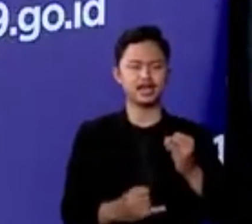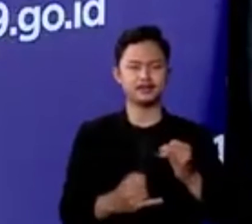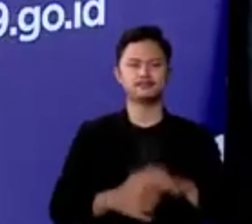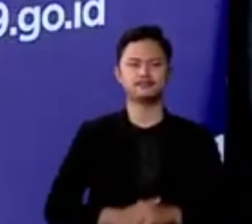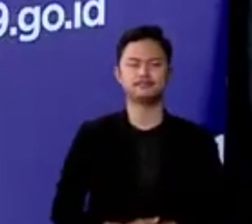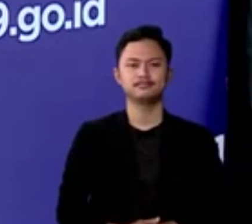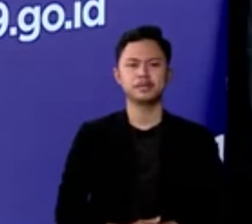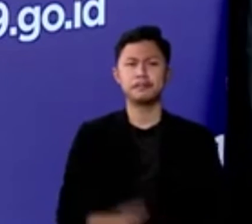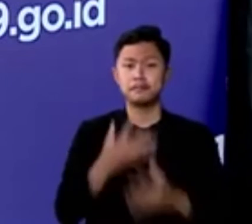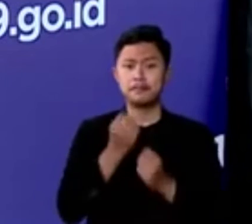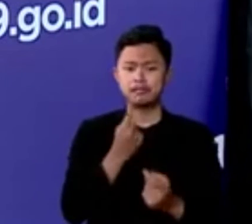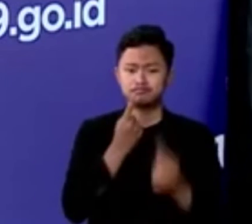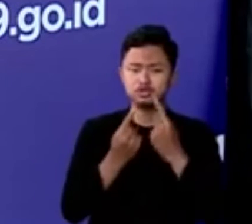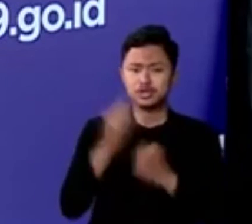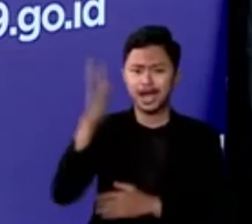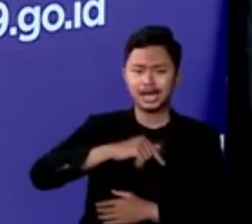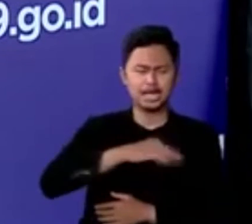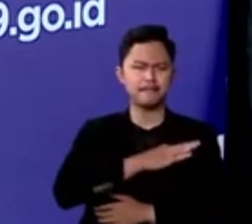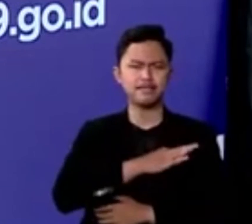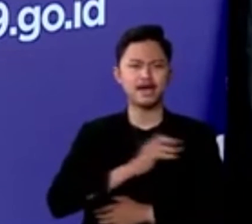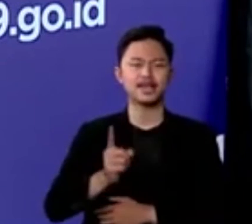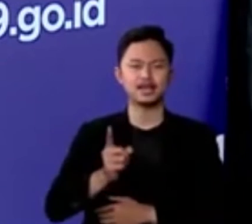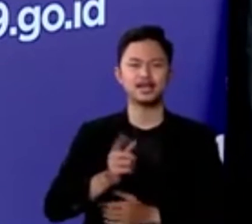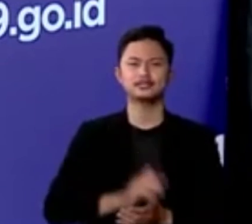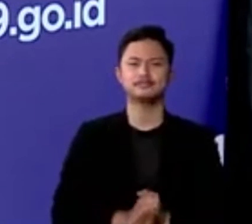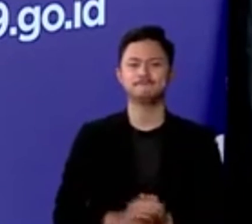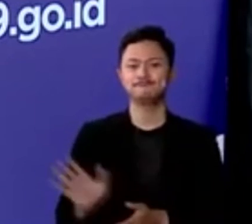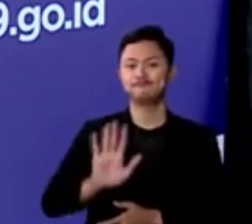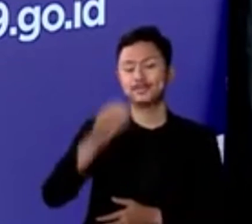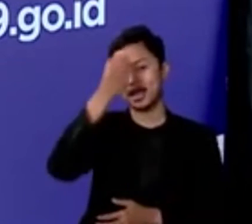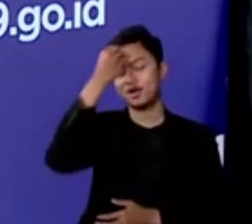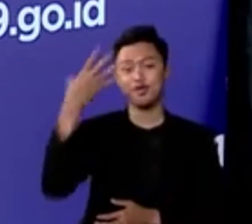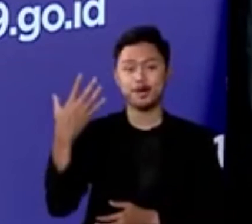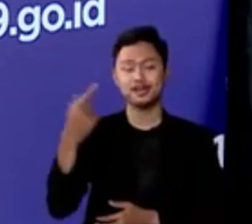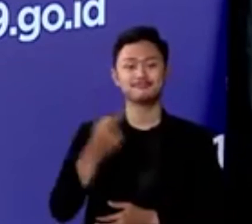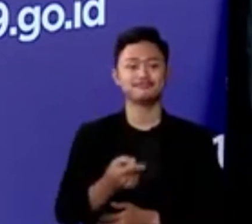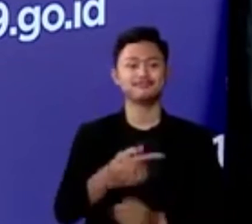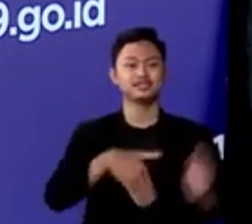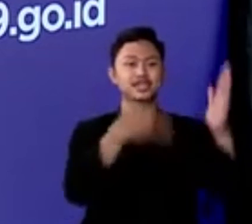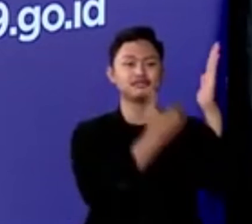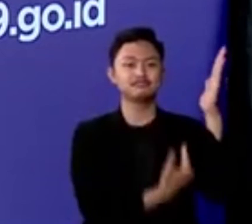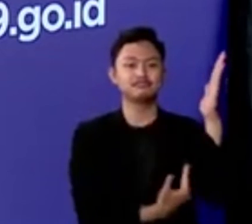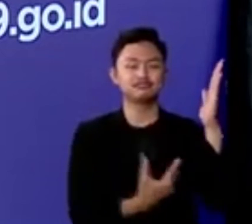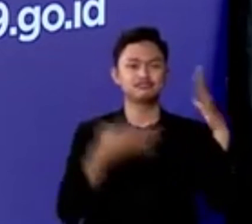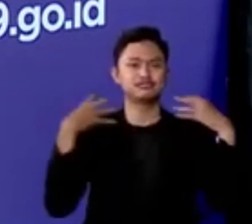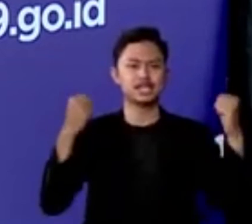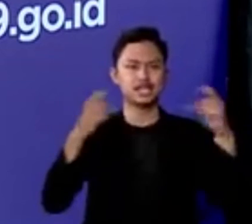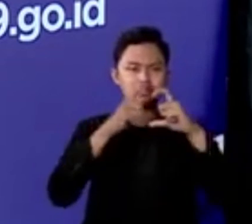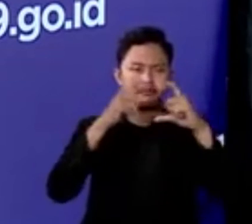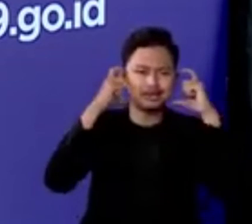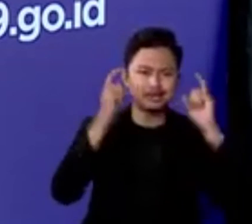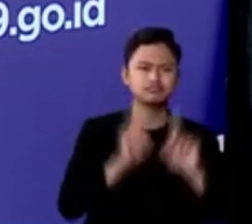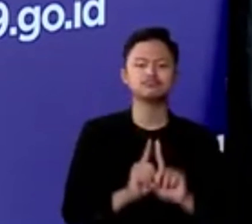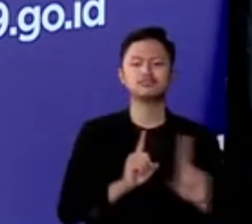acara Semoga bidang-bidang hari ini bisa bermanfaat ya buat kita semua jangan lupa untuk selalu memakai masker dengan